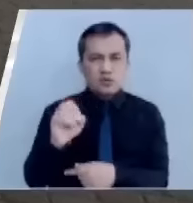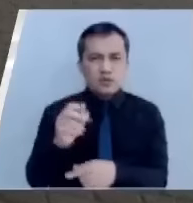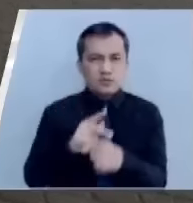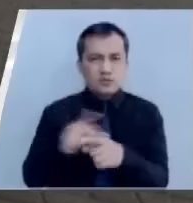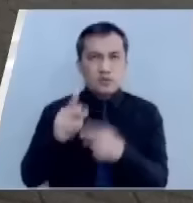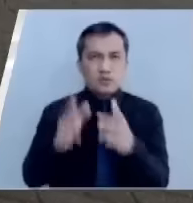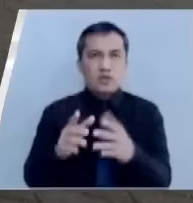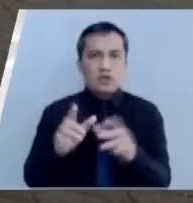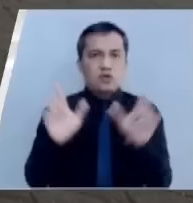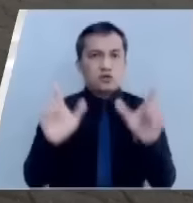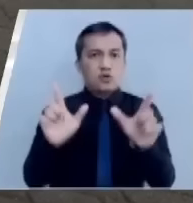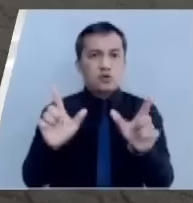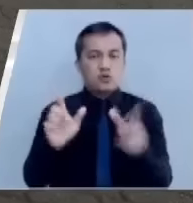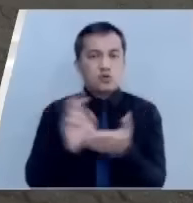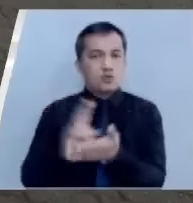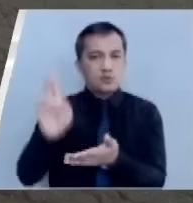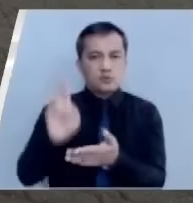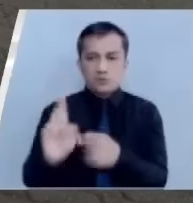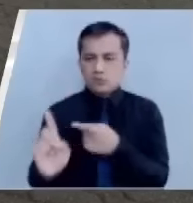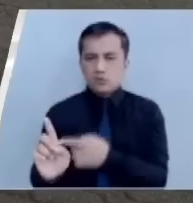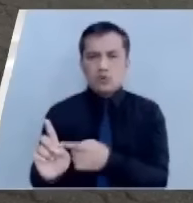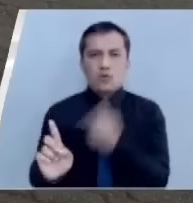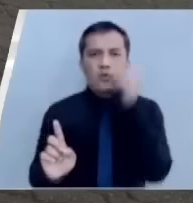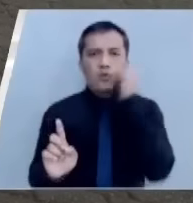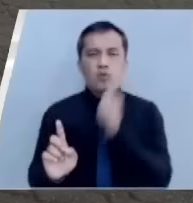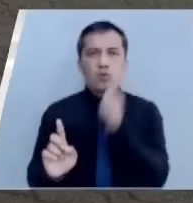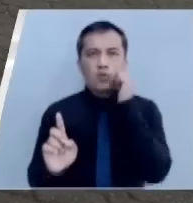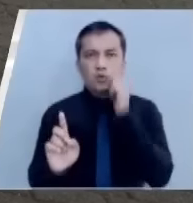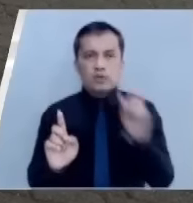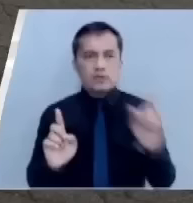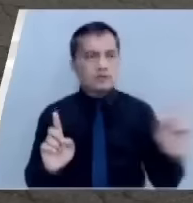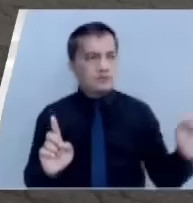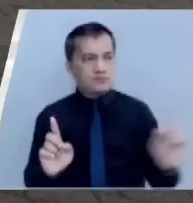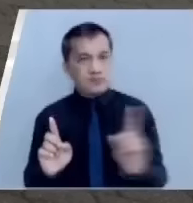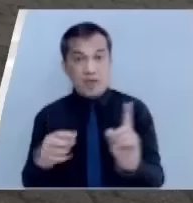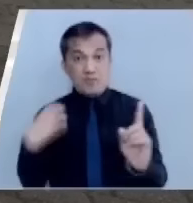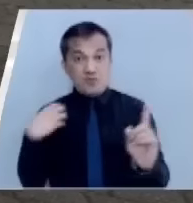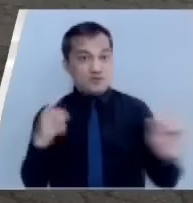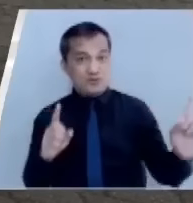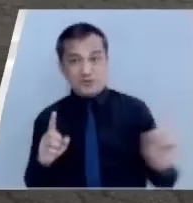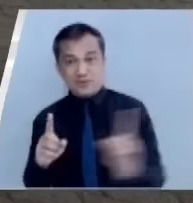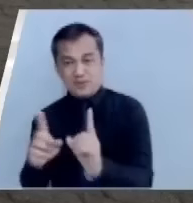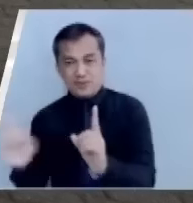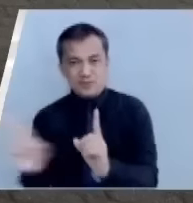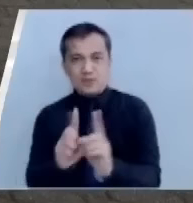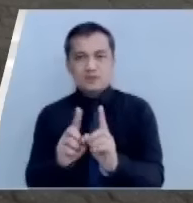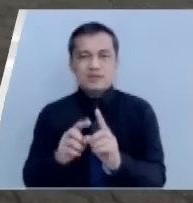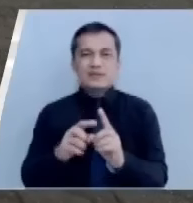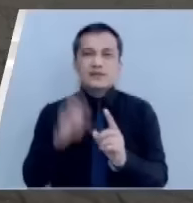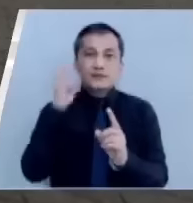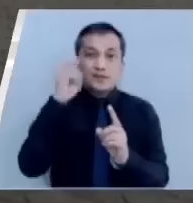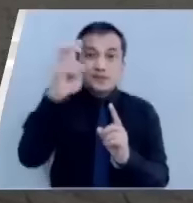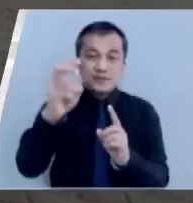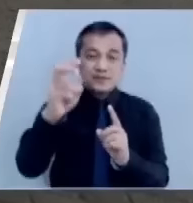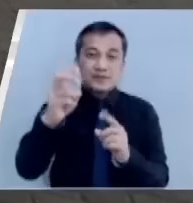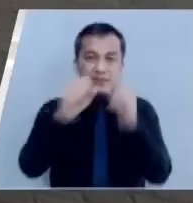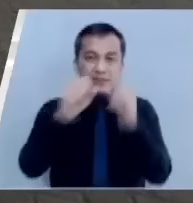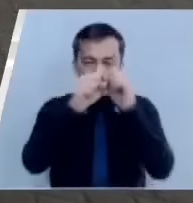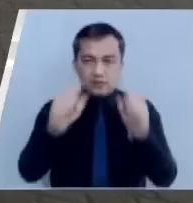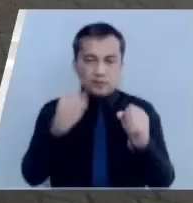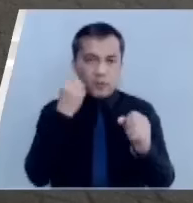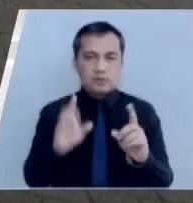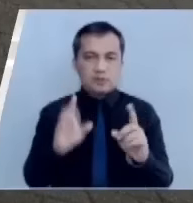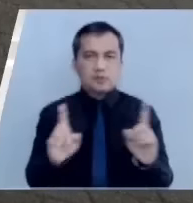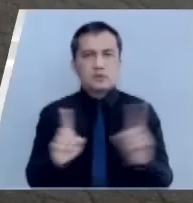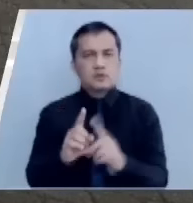University. Walang araw-raw na hindi sinalubong ni Hachiko ang amo sa Shibuya Station tuwing uuwi ito. Pero taong 1925,